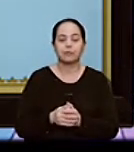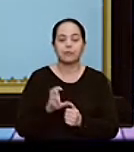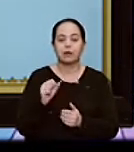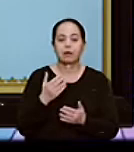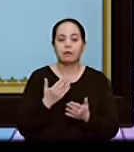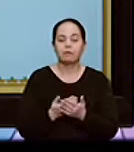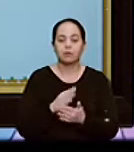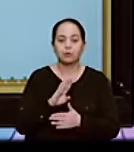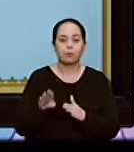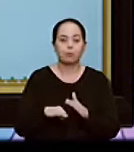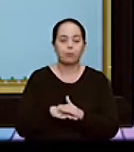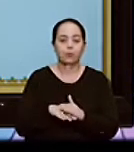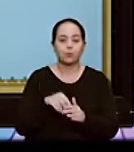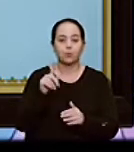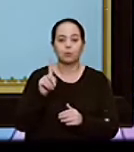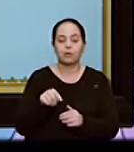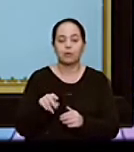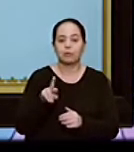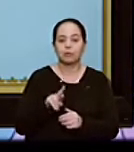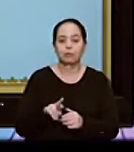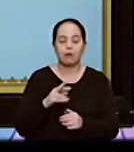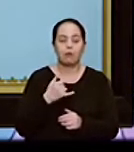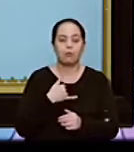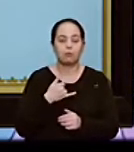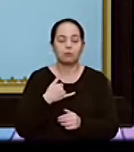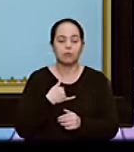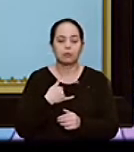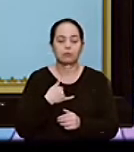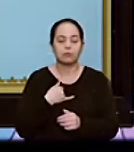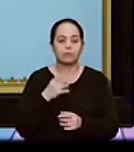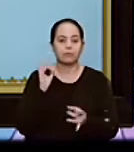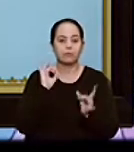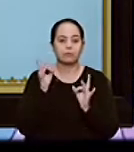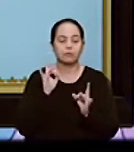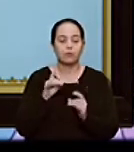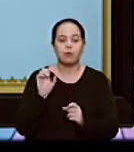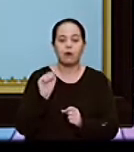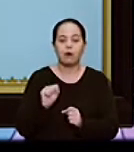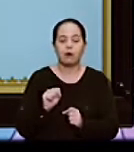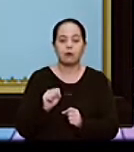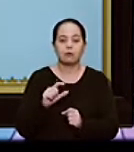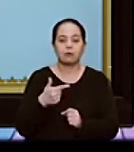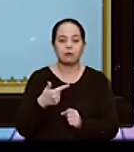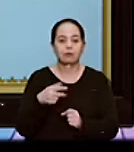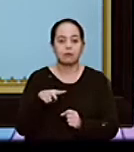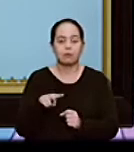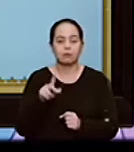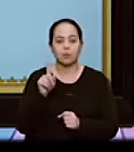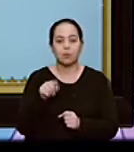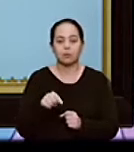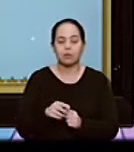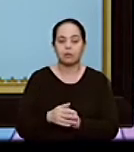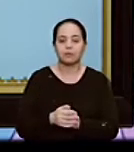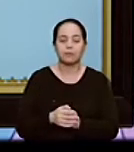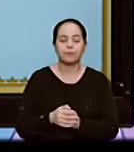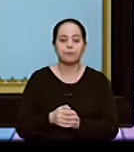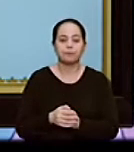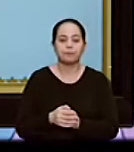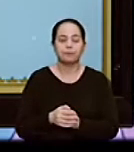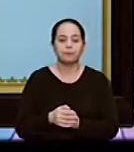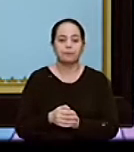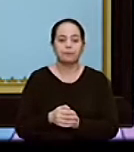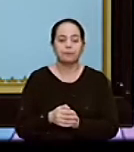А вот под ударением «Я» у нас звук «А» – гласный, ударный.